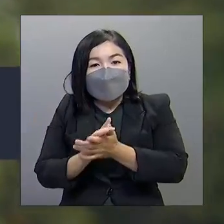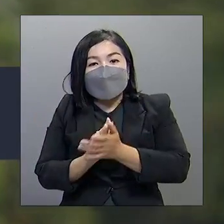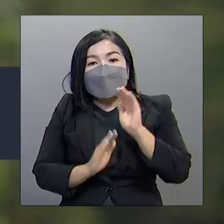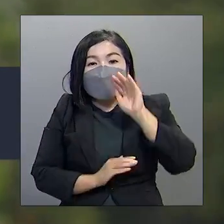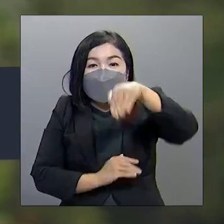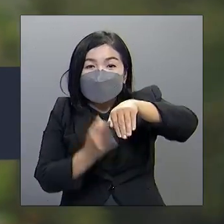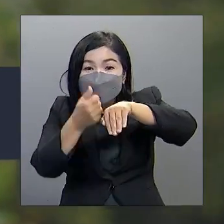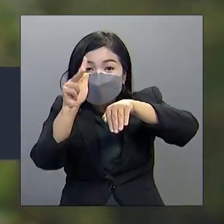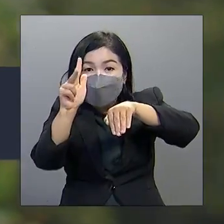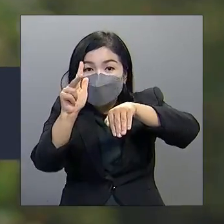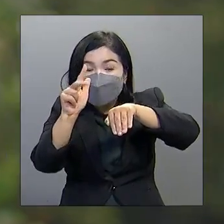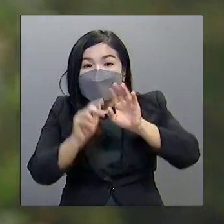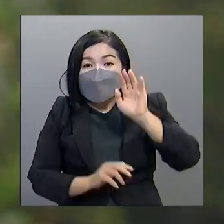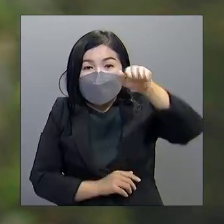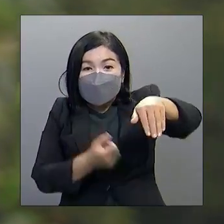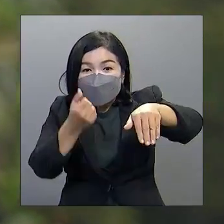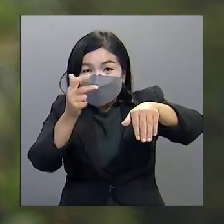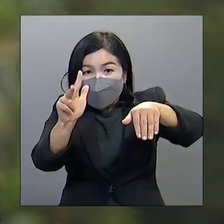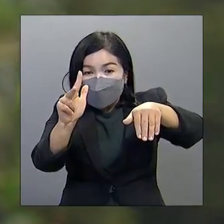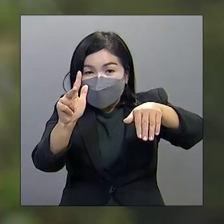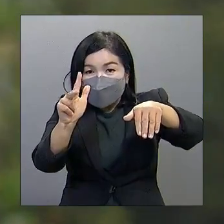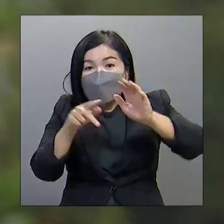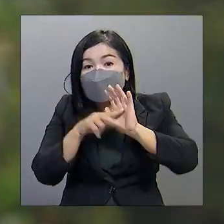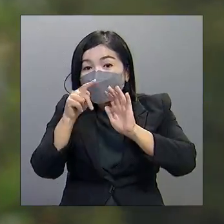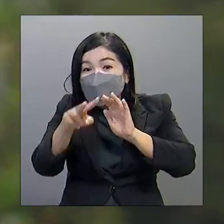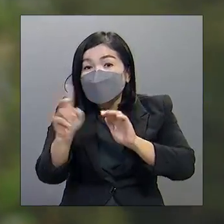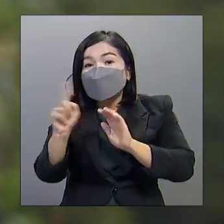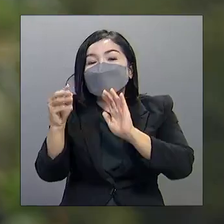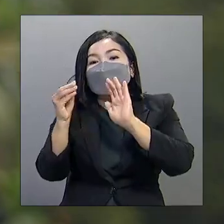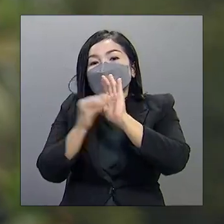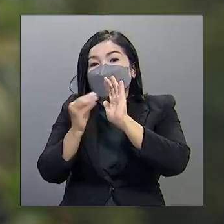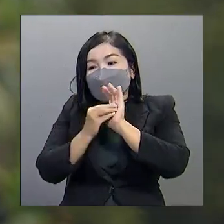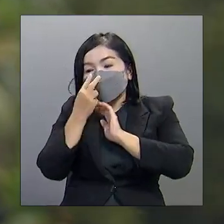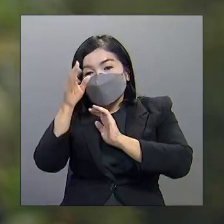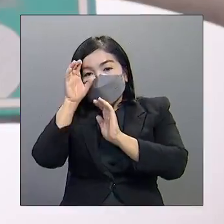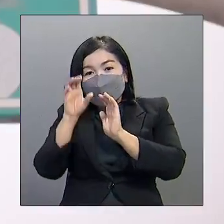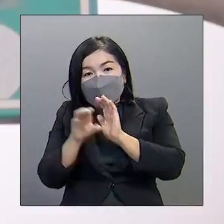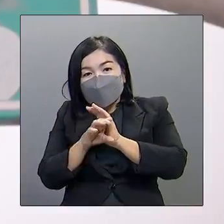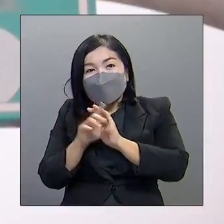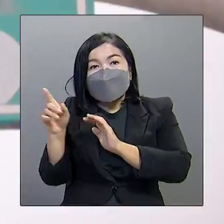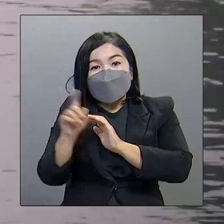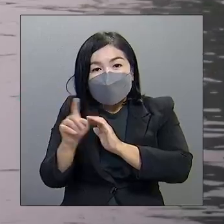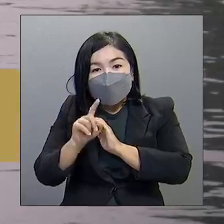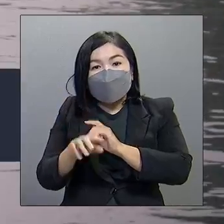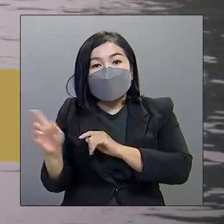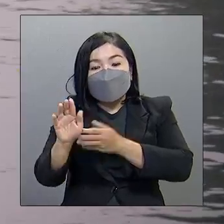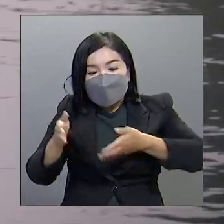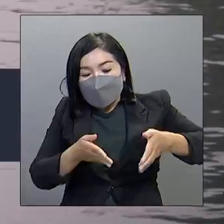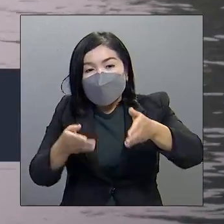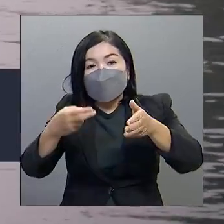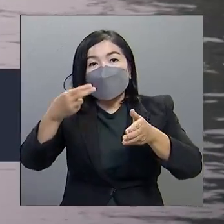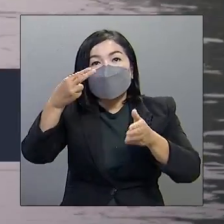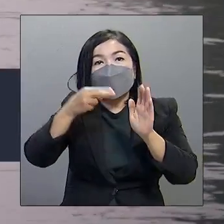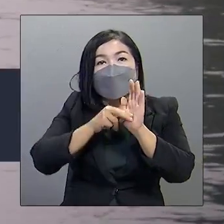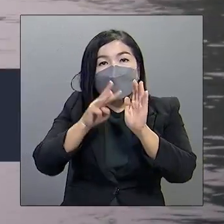นะครับมาถึงพื้นที่ฝั่งตะวันออกของกรุงเทพนะฮะบริเวณด้านหลังกล้องเนี่ยครับก็คือคลองหัวตะเข้นั่นเองครับซึ่งจุด